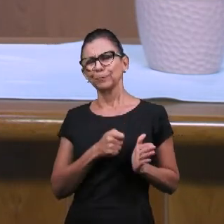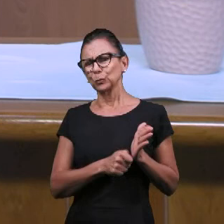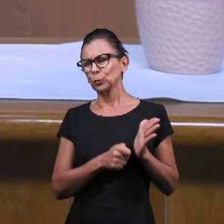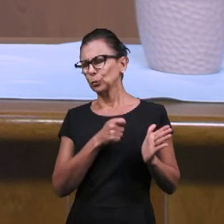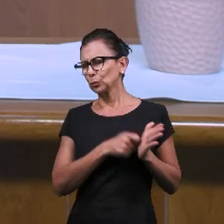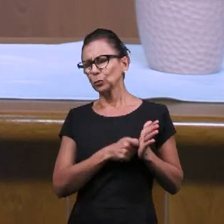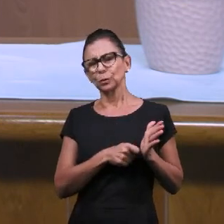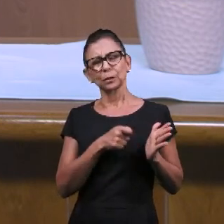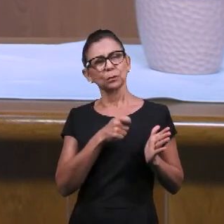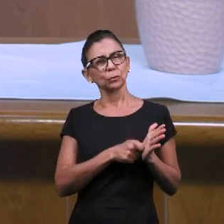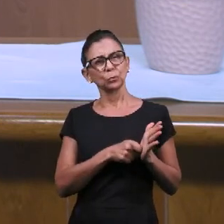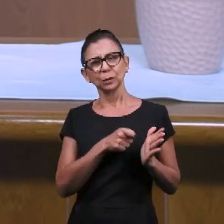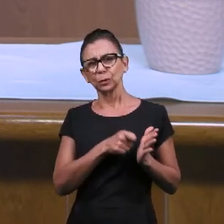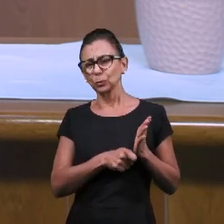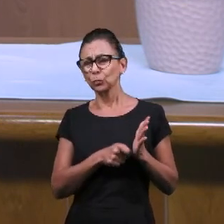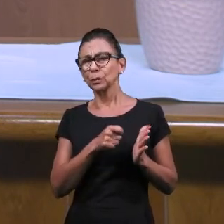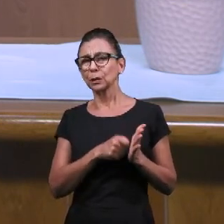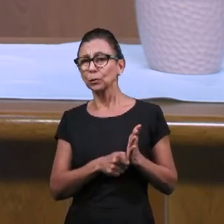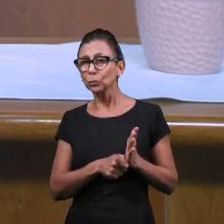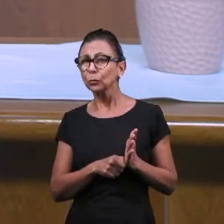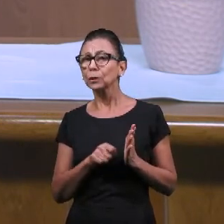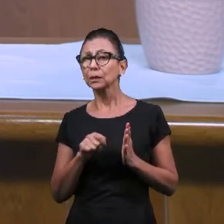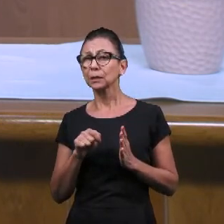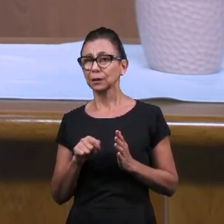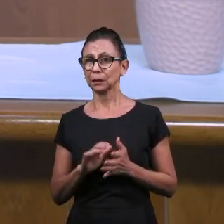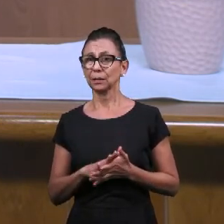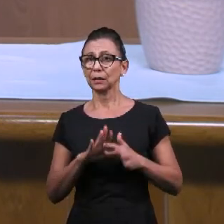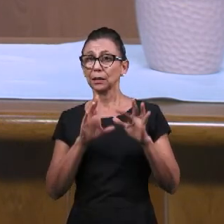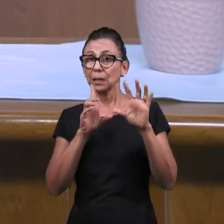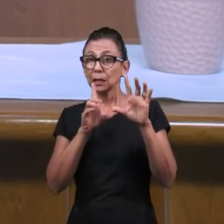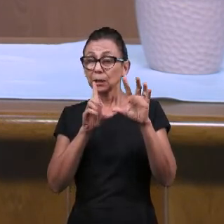которая сражается,